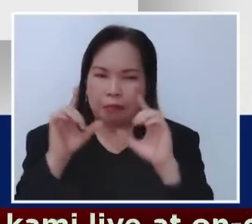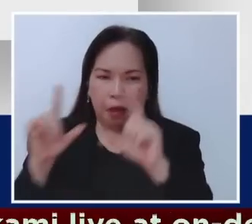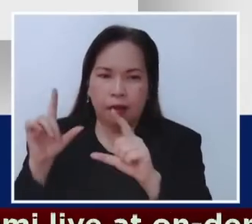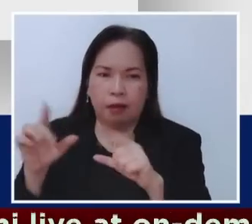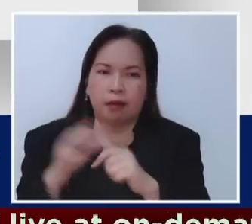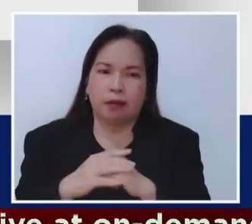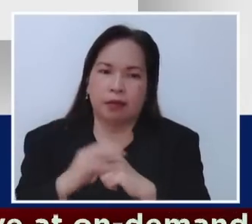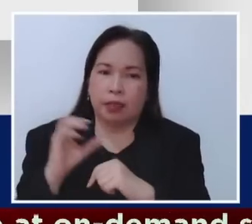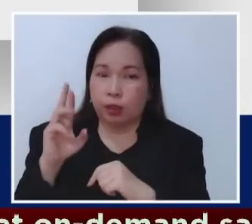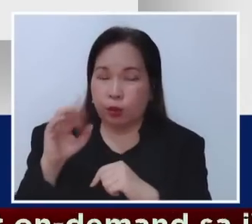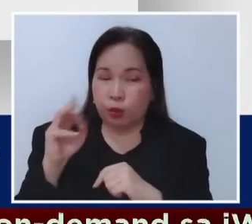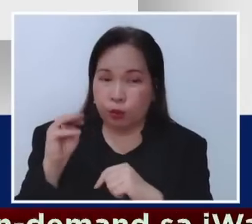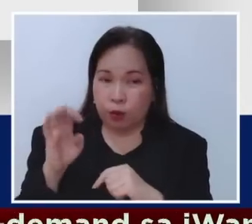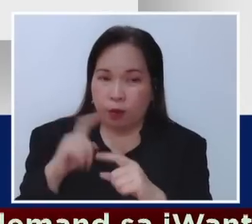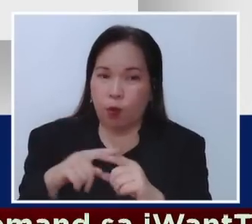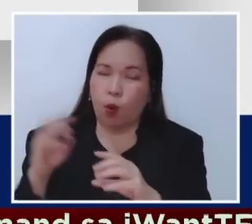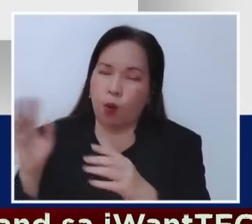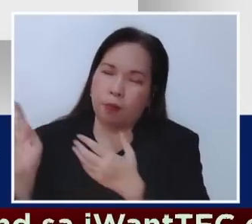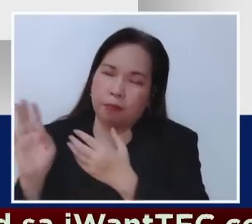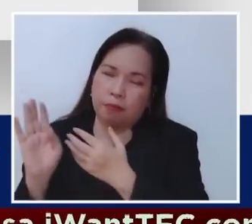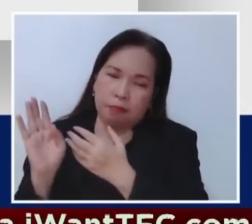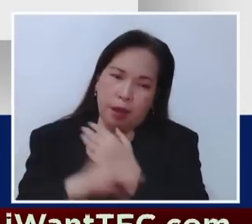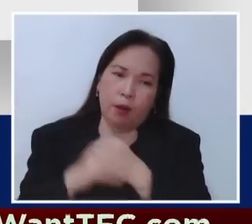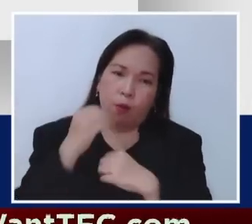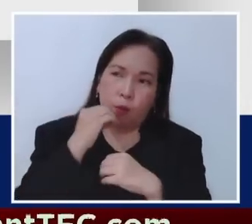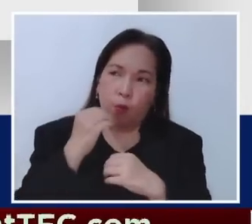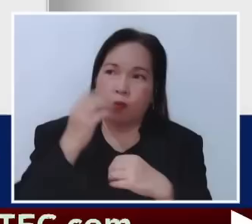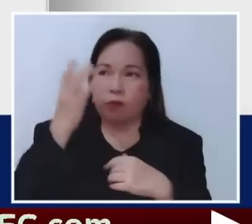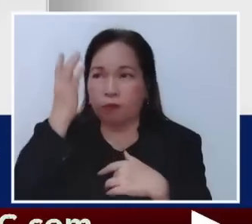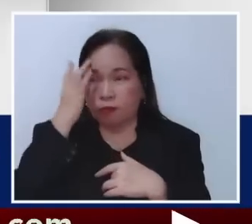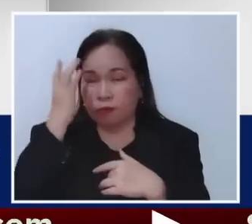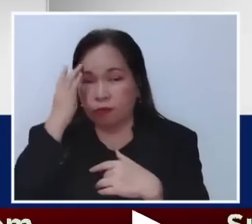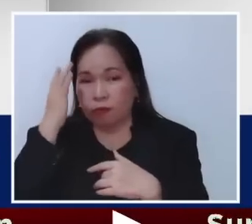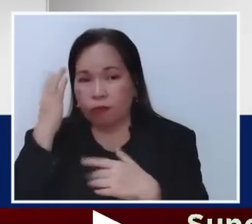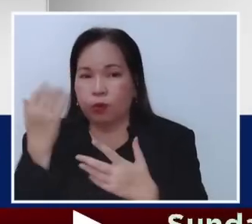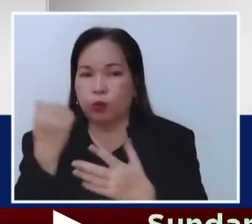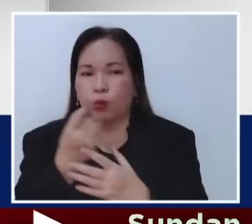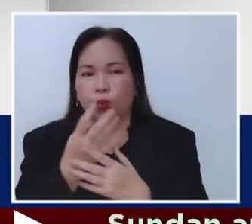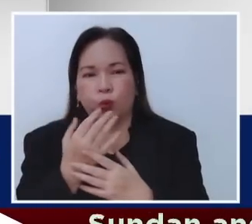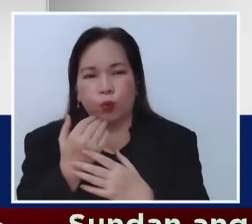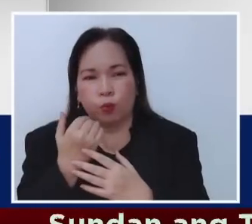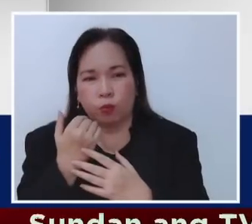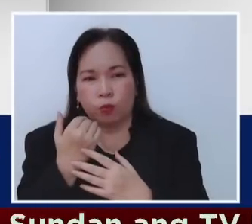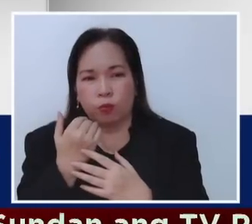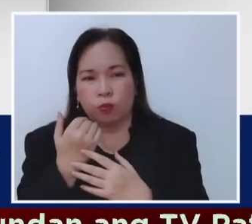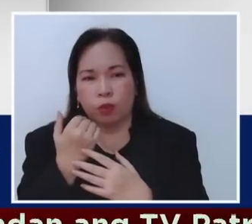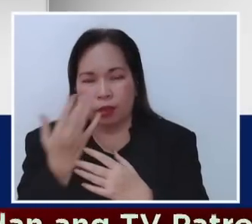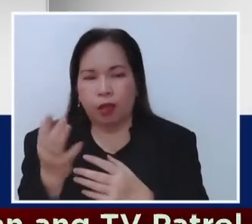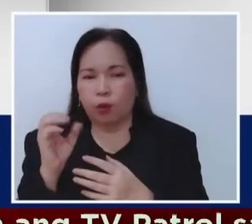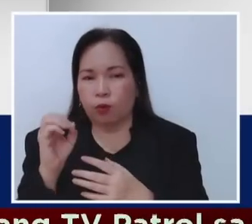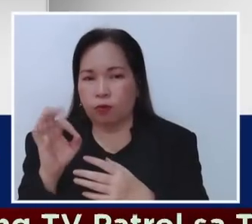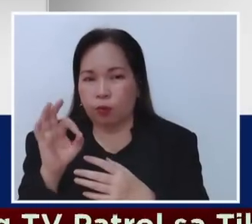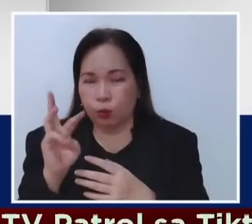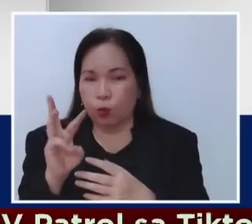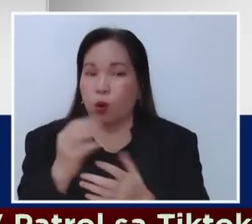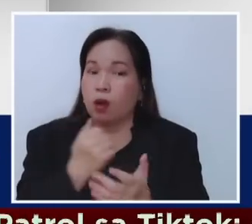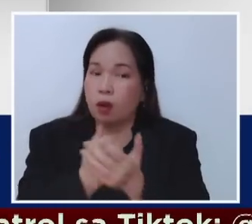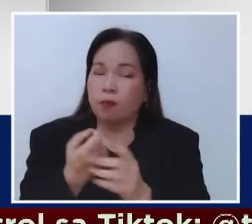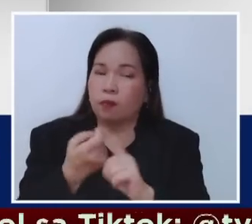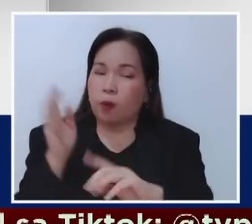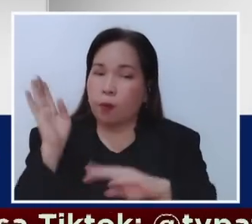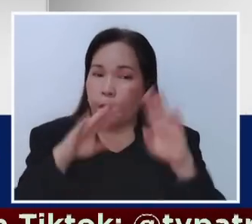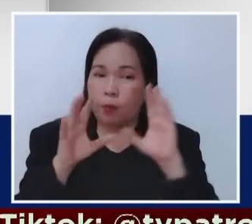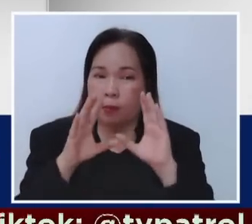o pagpapauwi sa mga distressed, may sakit o nasawing OFW, tulong sa mga may problema sa employer, naghahabol ng claims